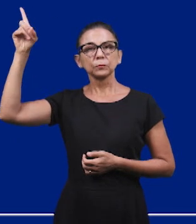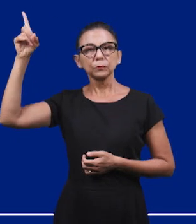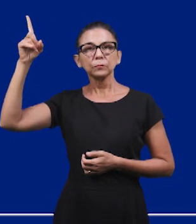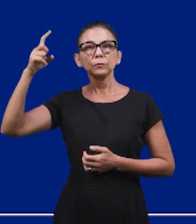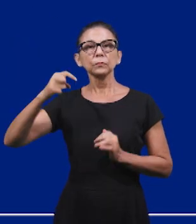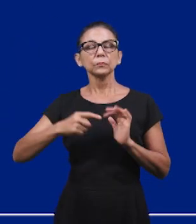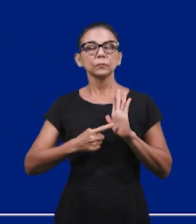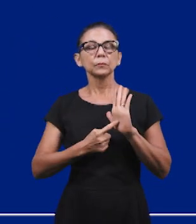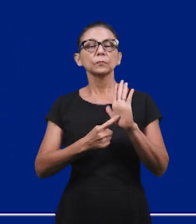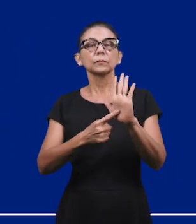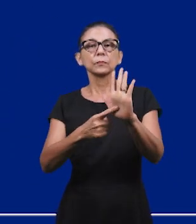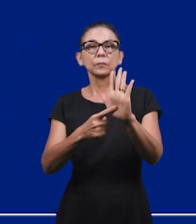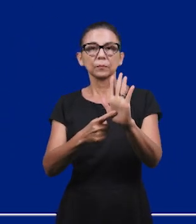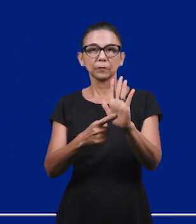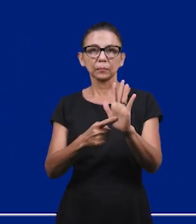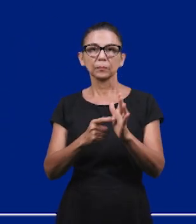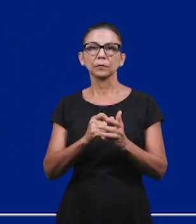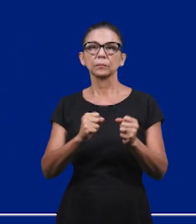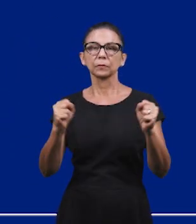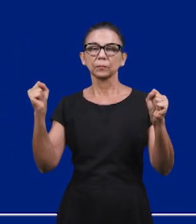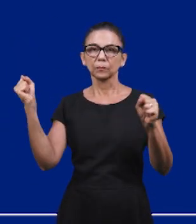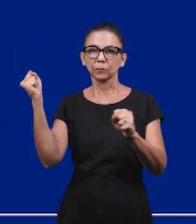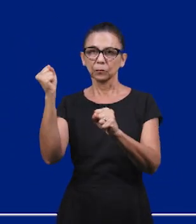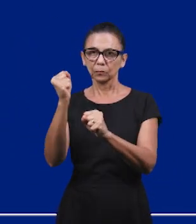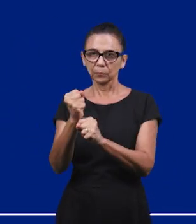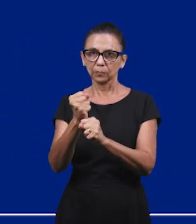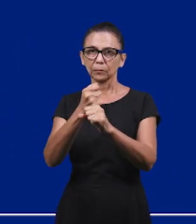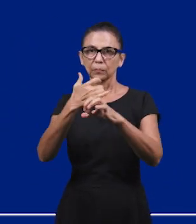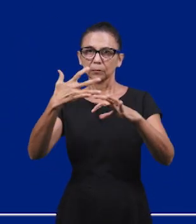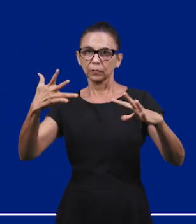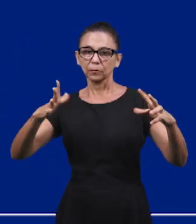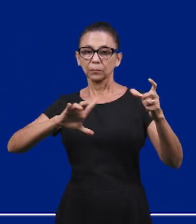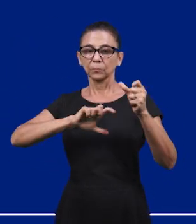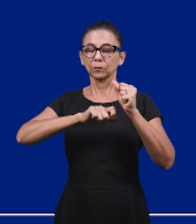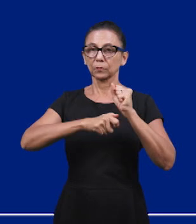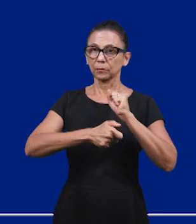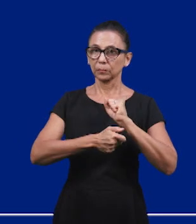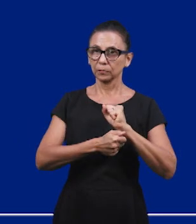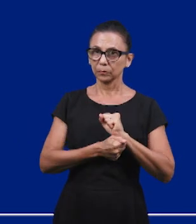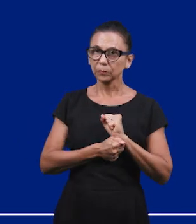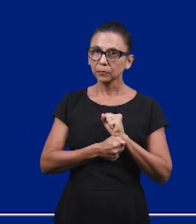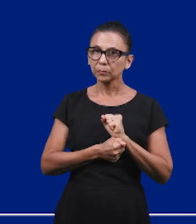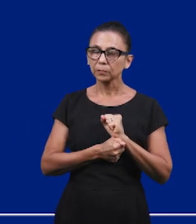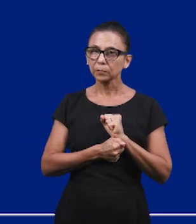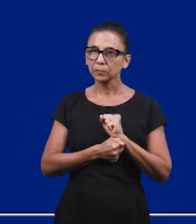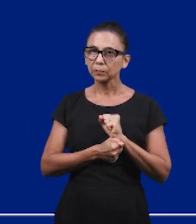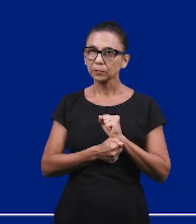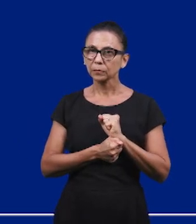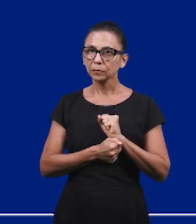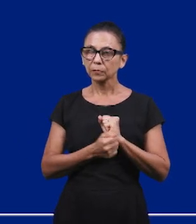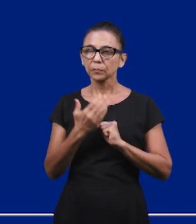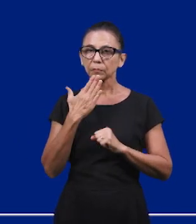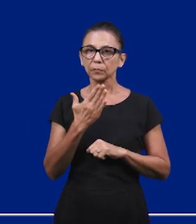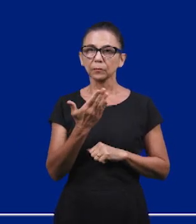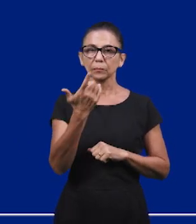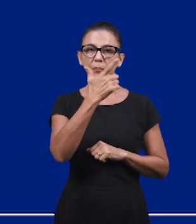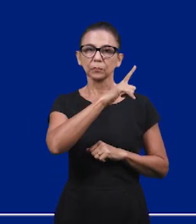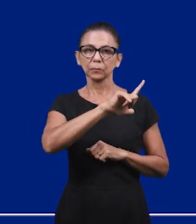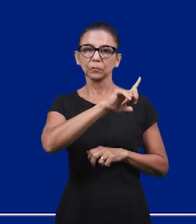la gloire de ce mystère parmi les gentils, qui est Christ en vous, espérance de la gloire.